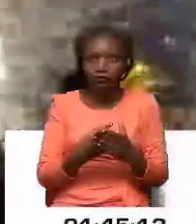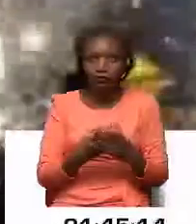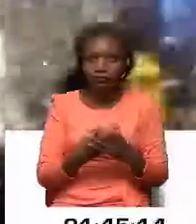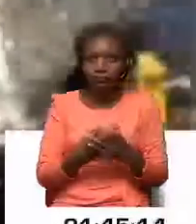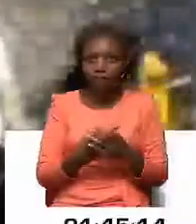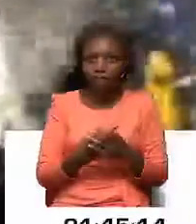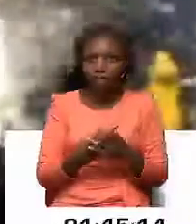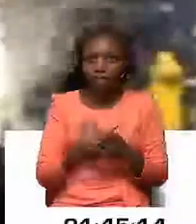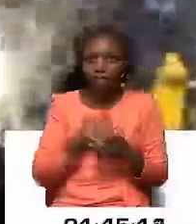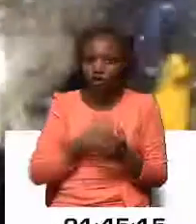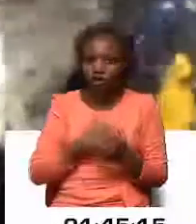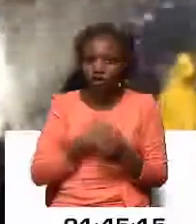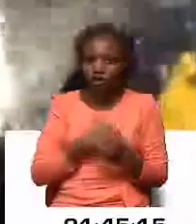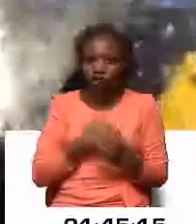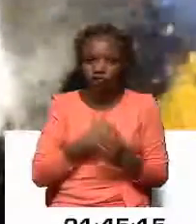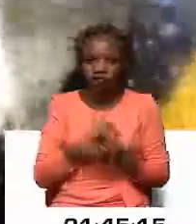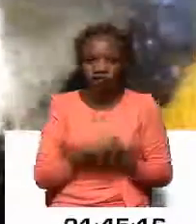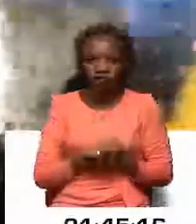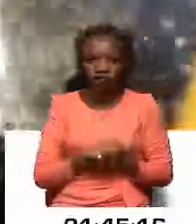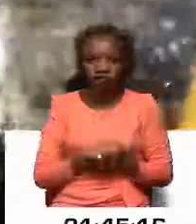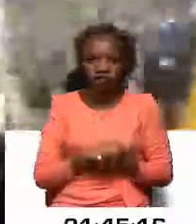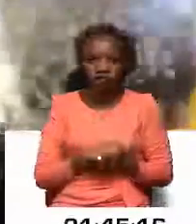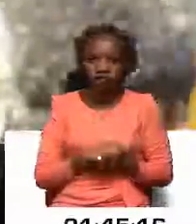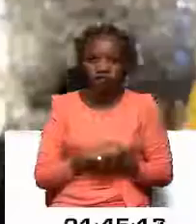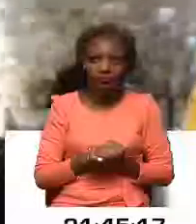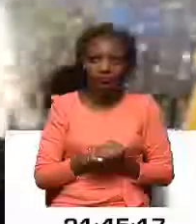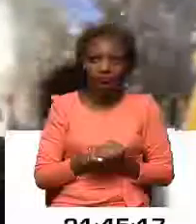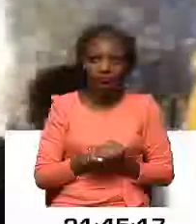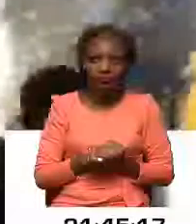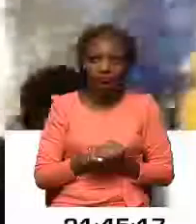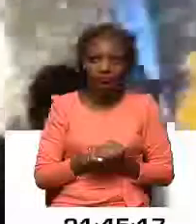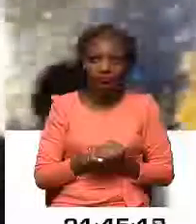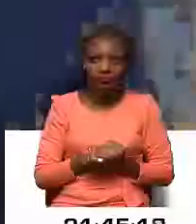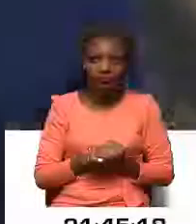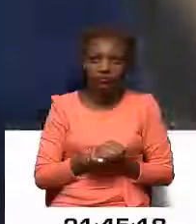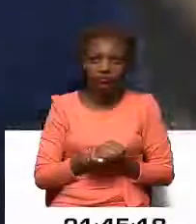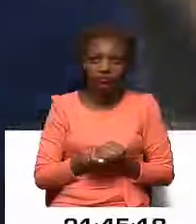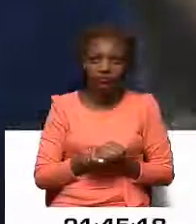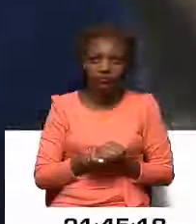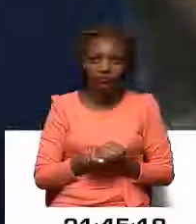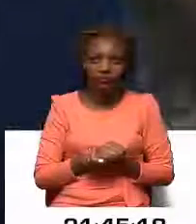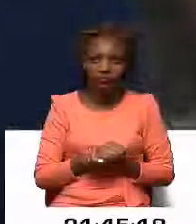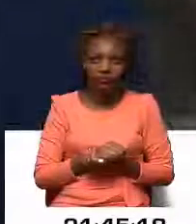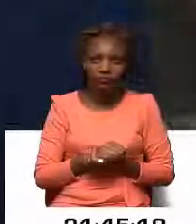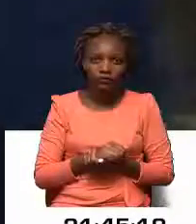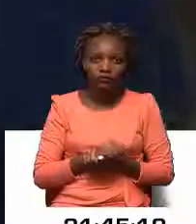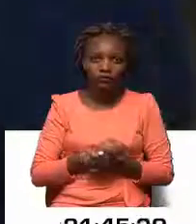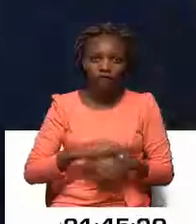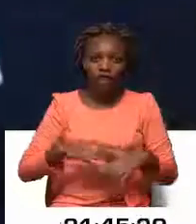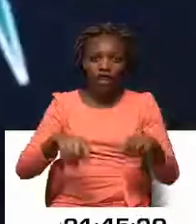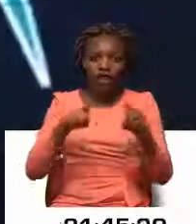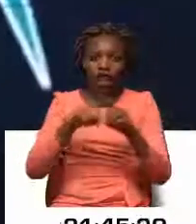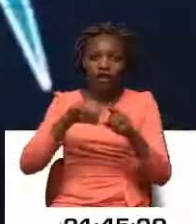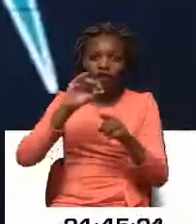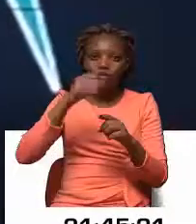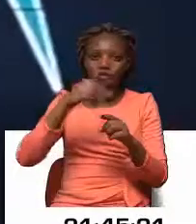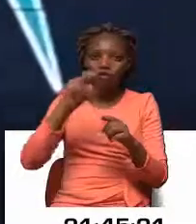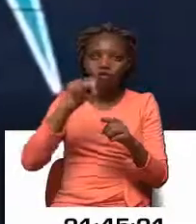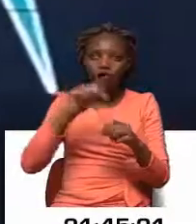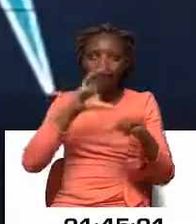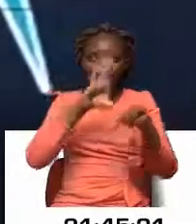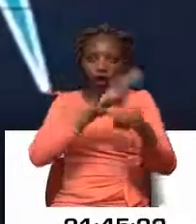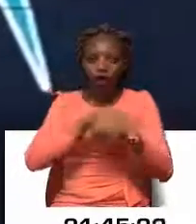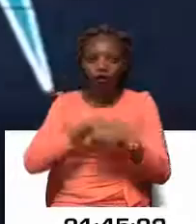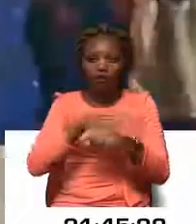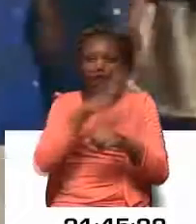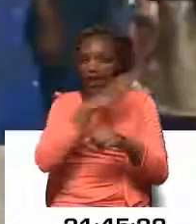basic nika kesho iko promise na kuna era sitesi na penda album ya chronics nyuma ya... Mchezaji wa Rambe Stars Johanna Omolo alinyakua tuzo ya shujaa